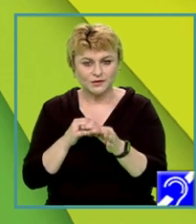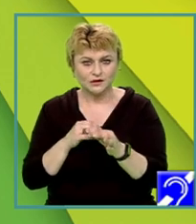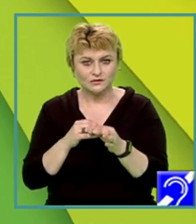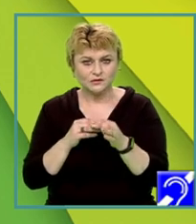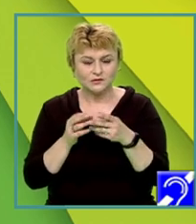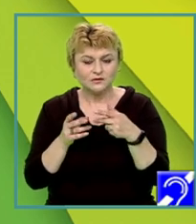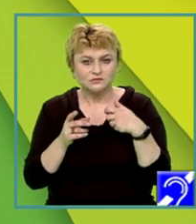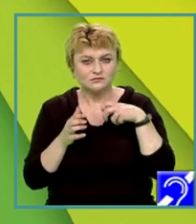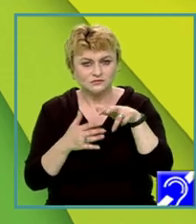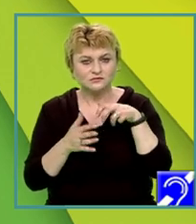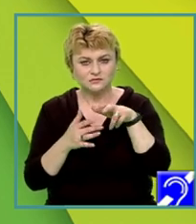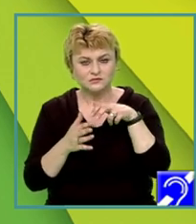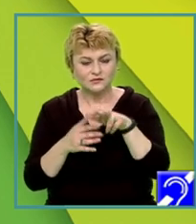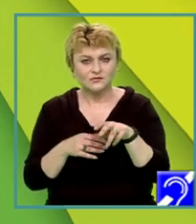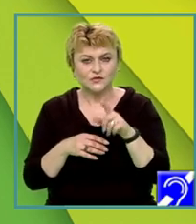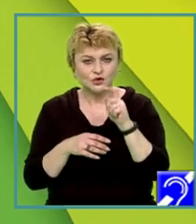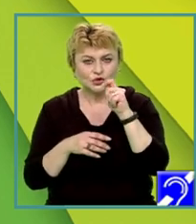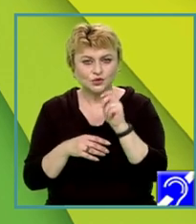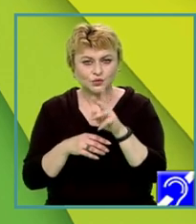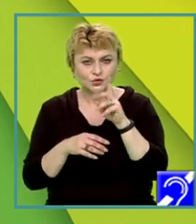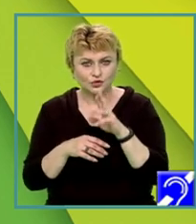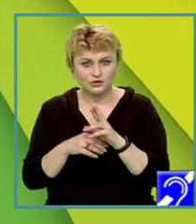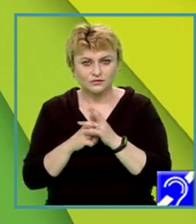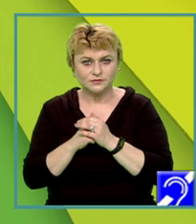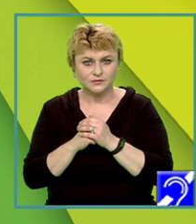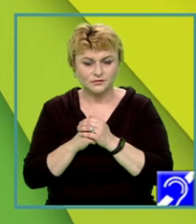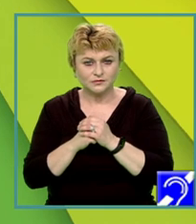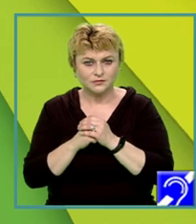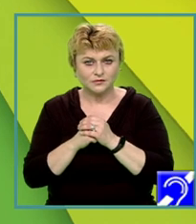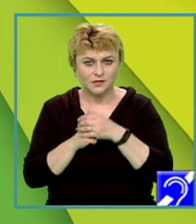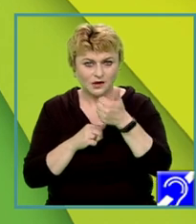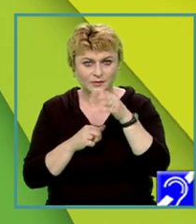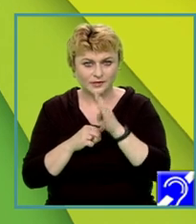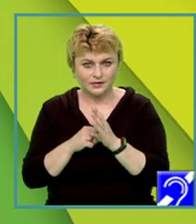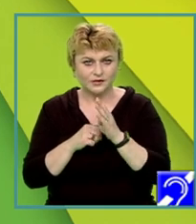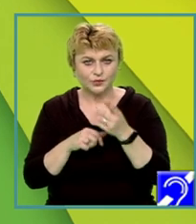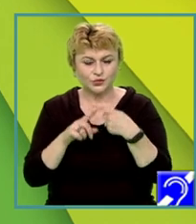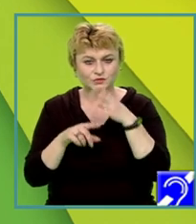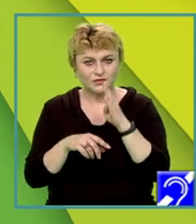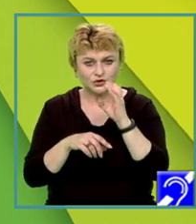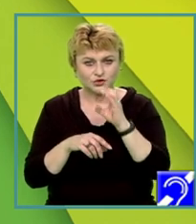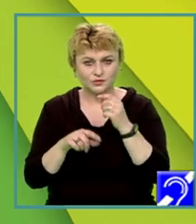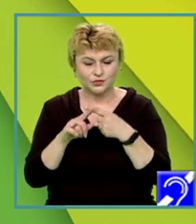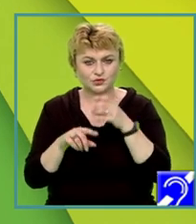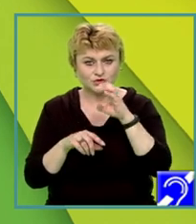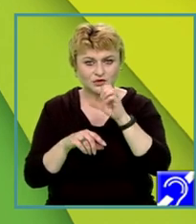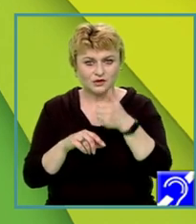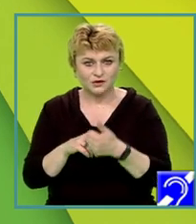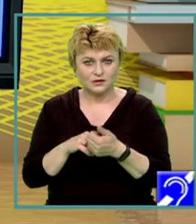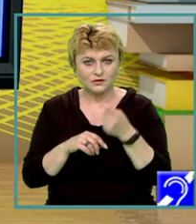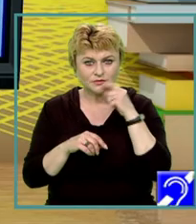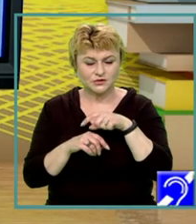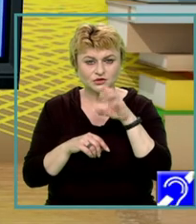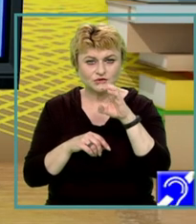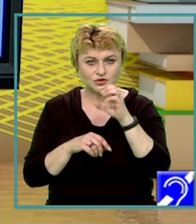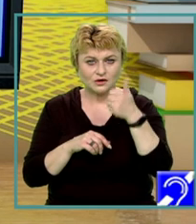Tudor din suma acestor segmente ab plus bc plus ceea ce le lipsește ceea